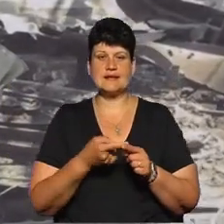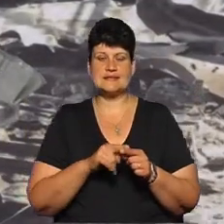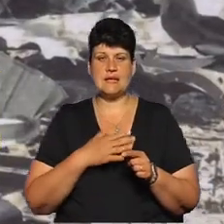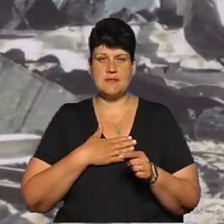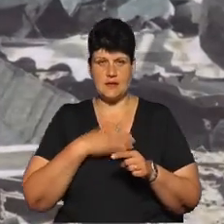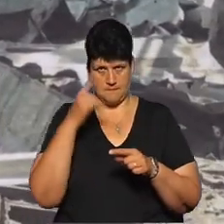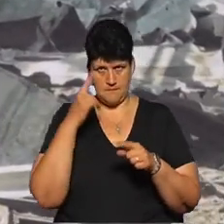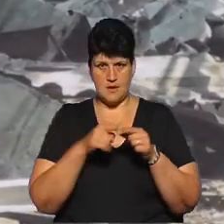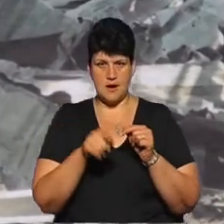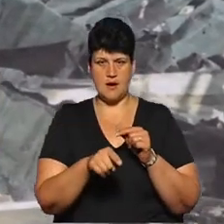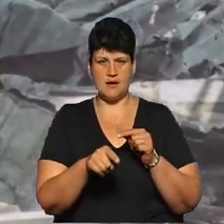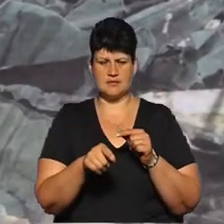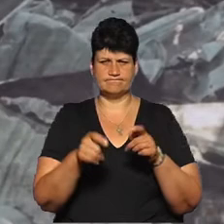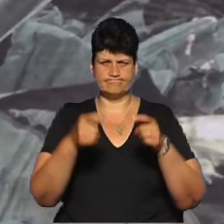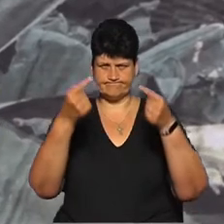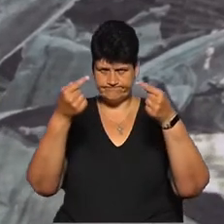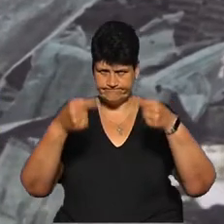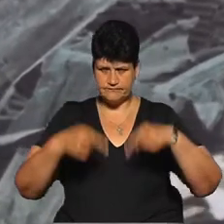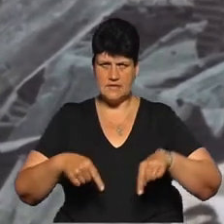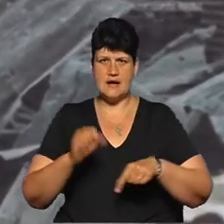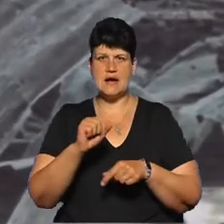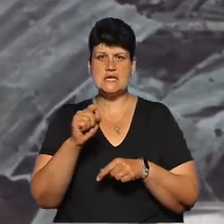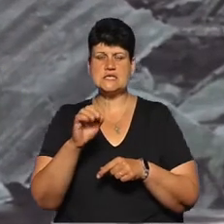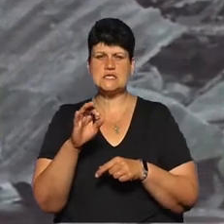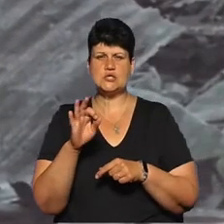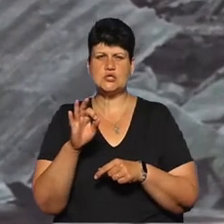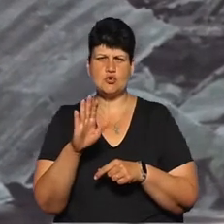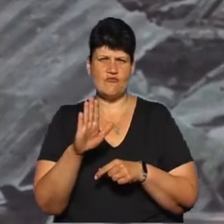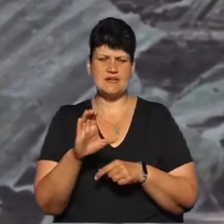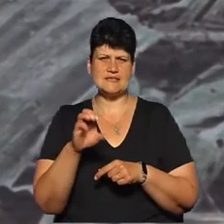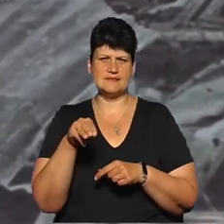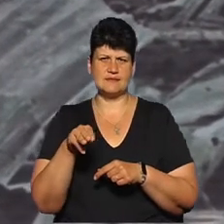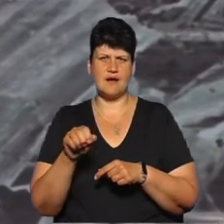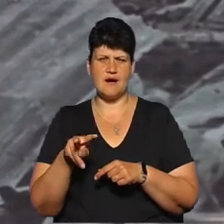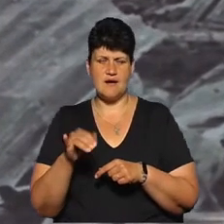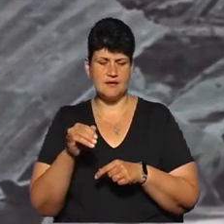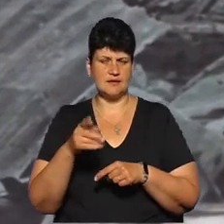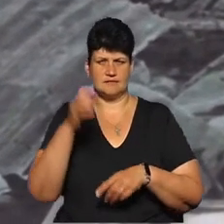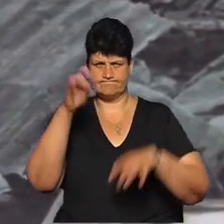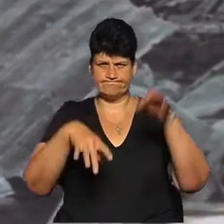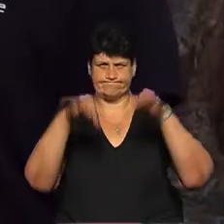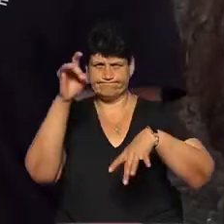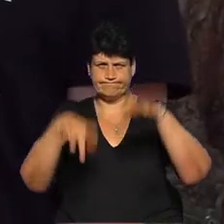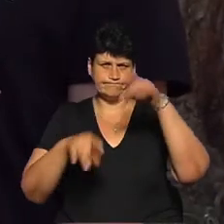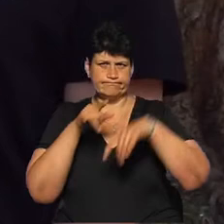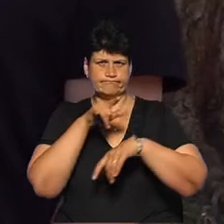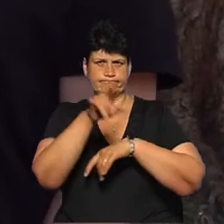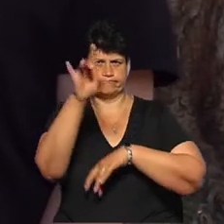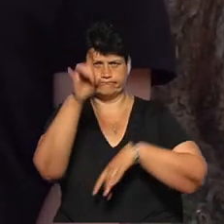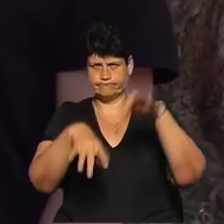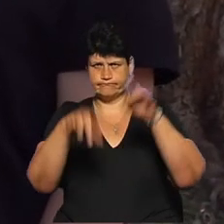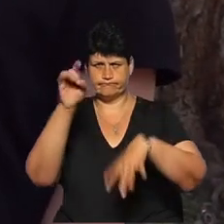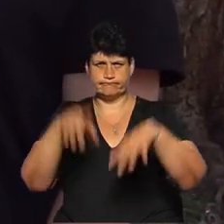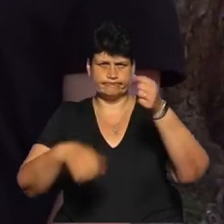на Азовсталі, тому що там 24/7 падали бомби авіаційні, звідти